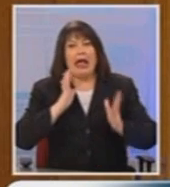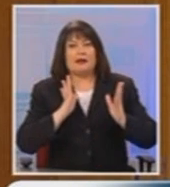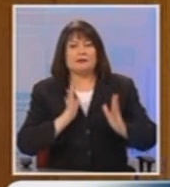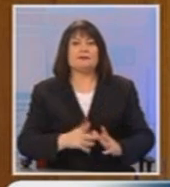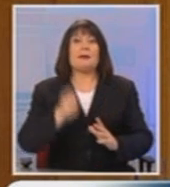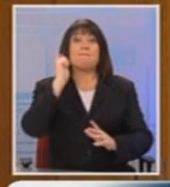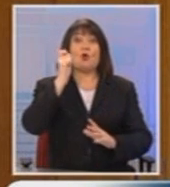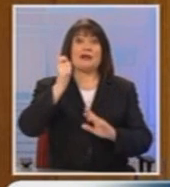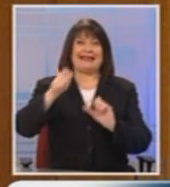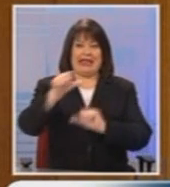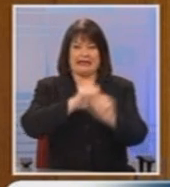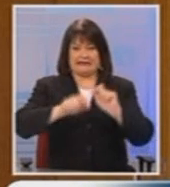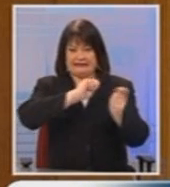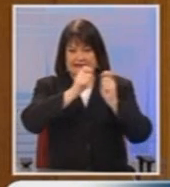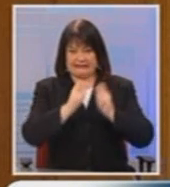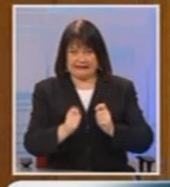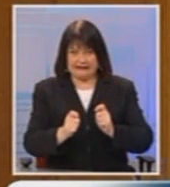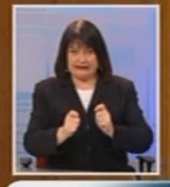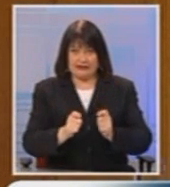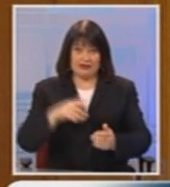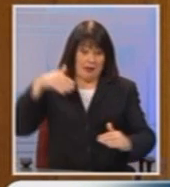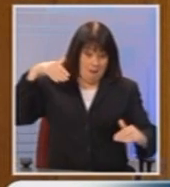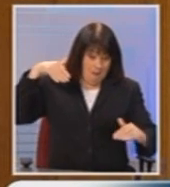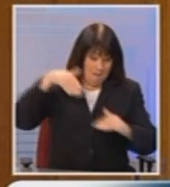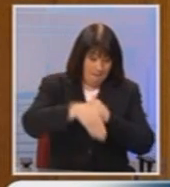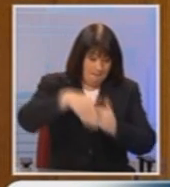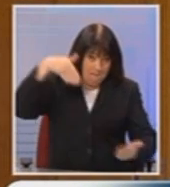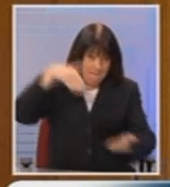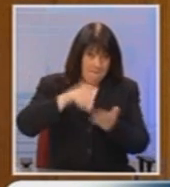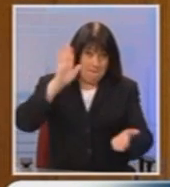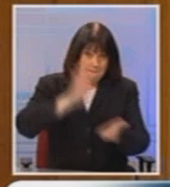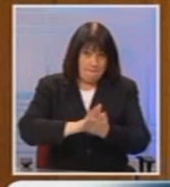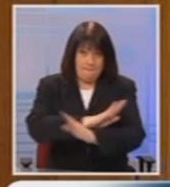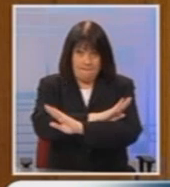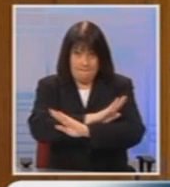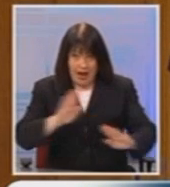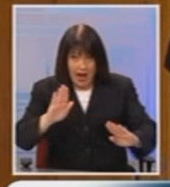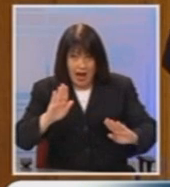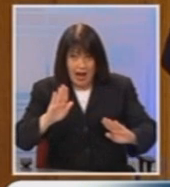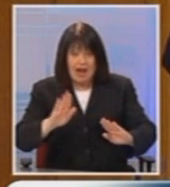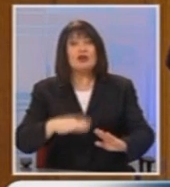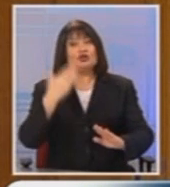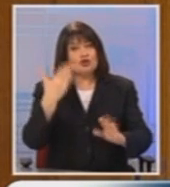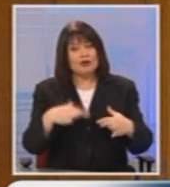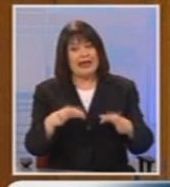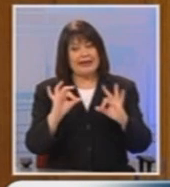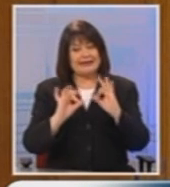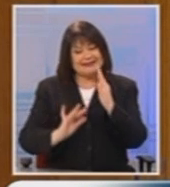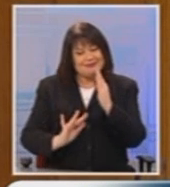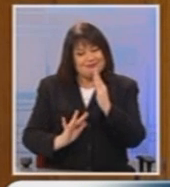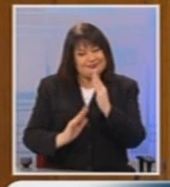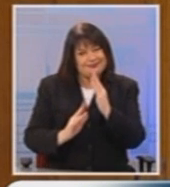πολιτικές μεταβολές σημειώνονται όταν χτυπάμε πάτο και αρχίζει κάποια βελτίωση, δηλαδή στις απαρχές